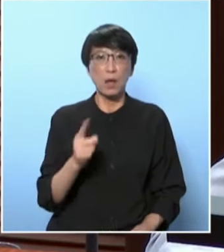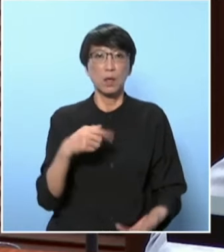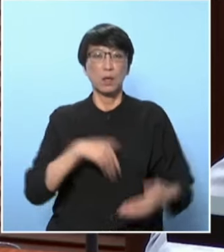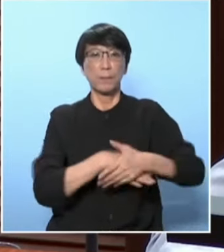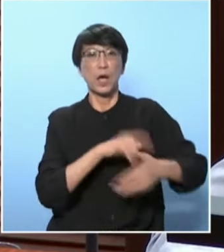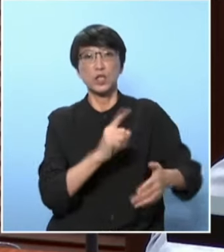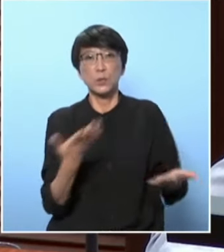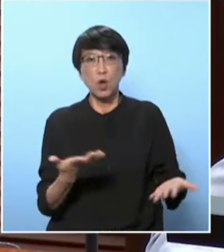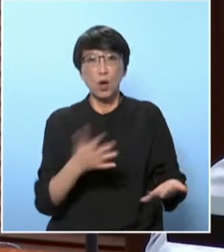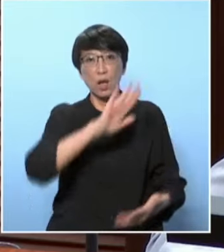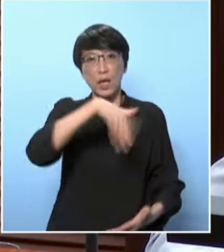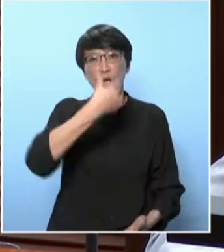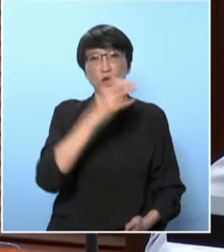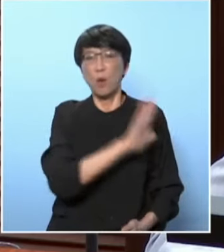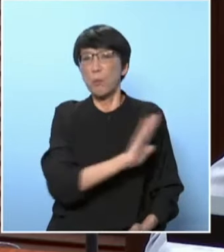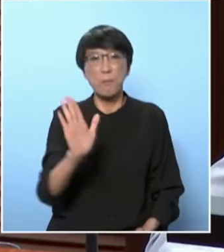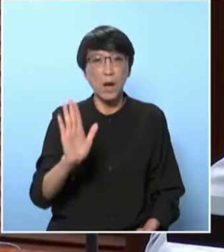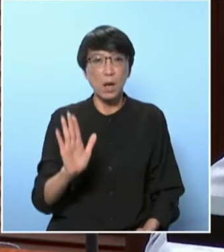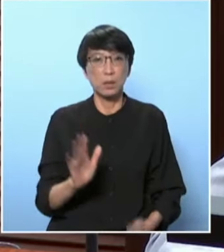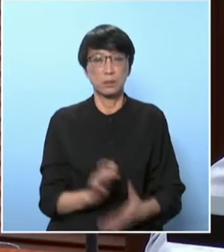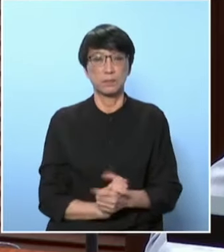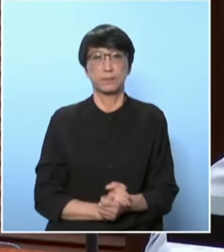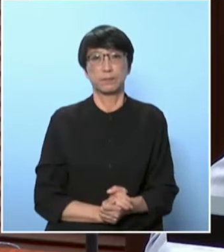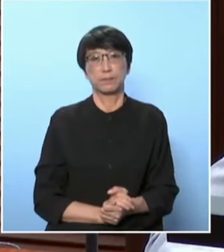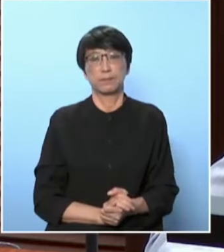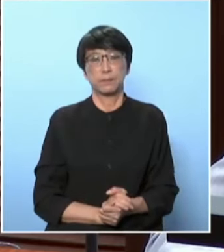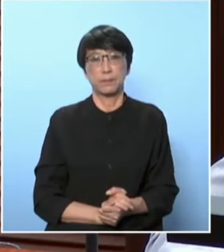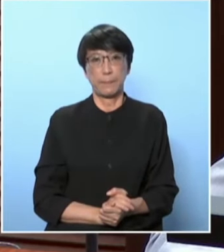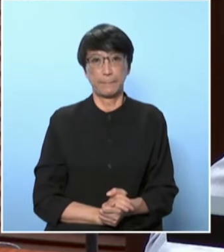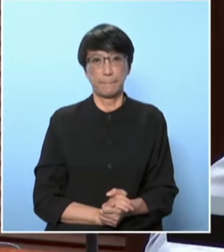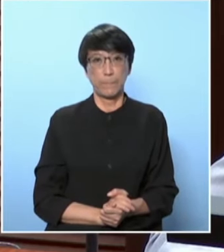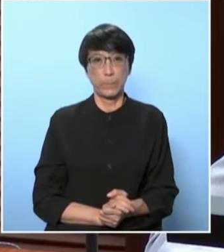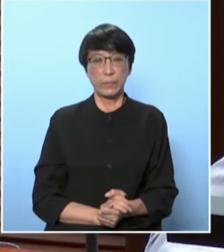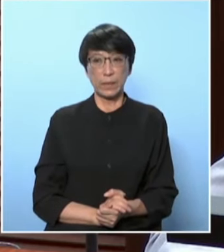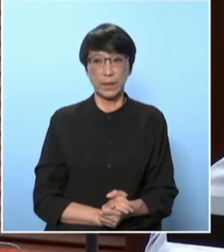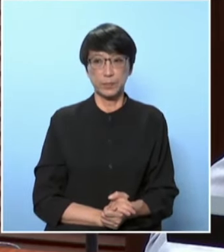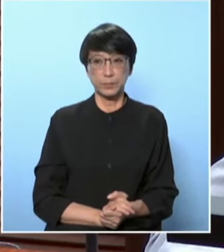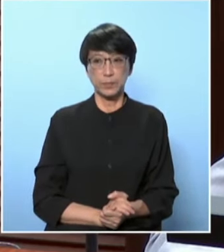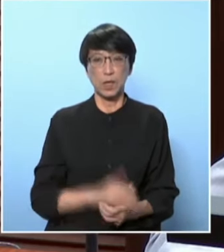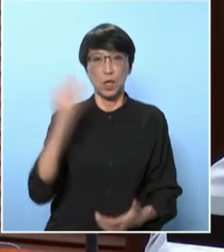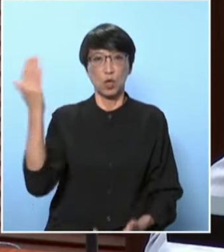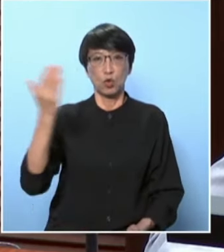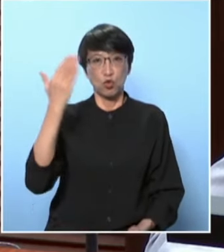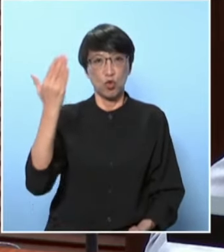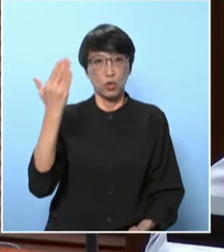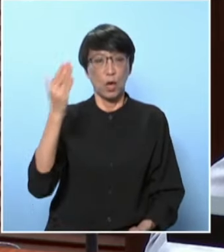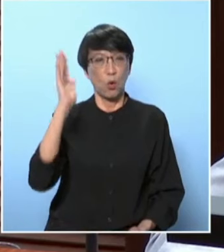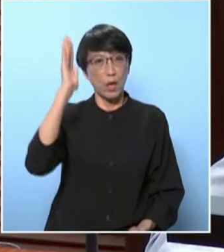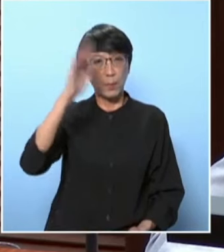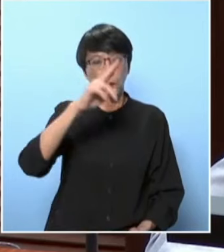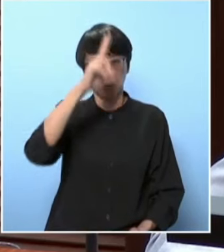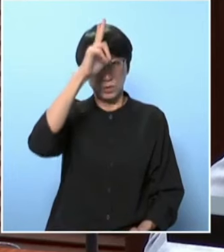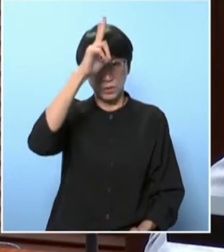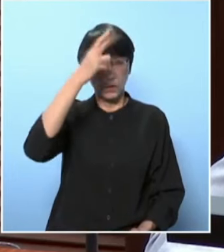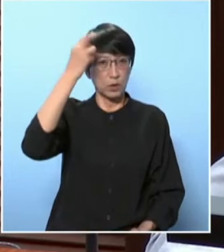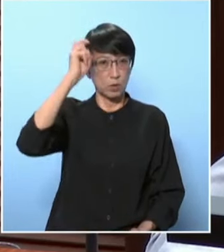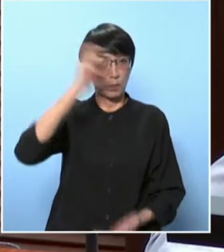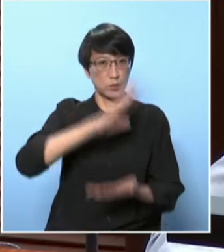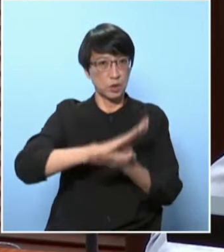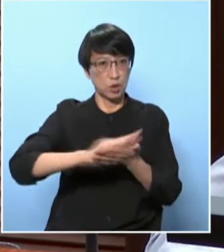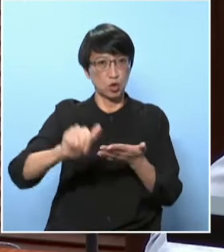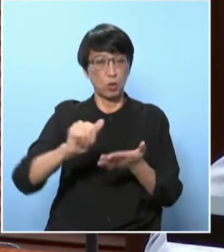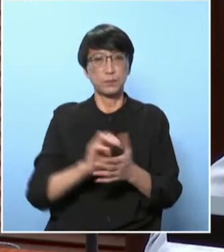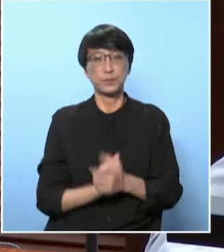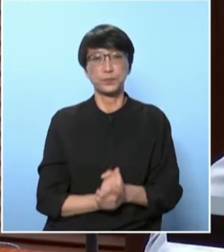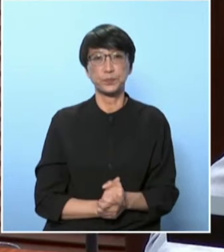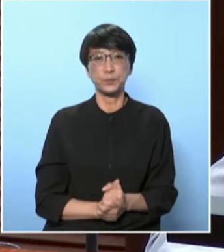理，同埋以後唔嚟香港嘅。咁對於香港咧，即係一個旅遊之都嘅話咧，希望政府其實都要諗清楚啦。咁